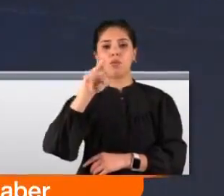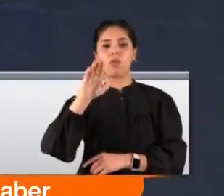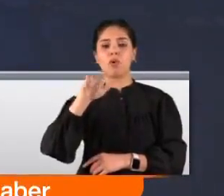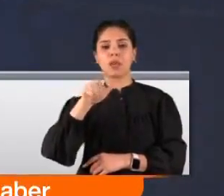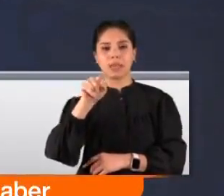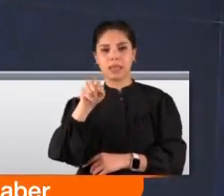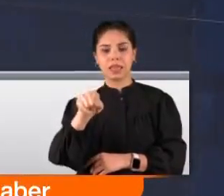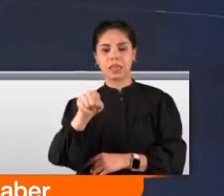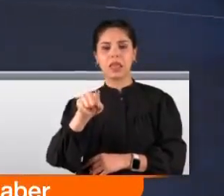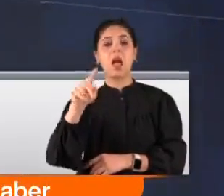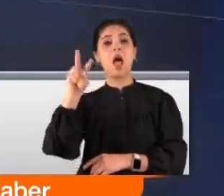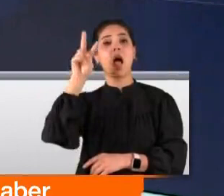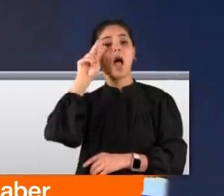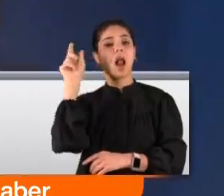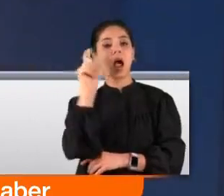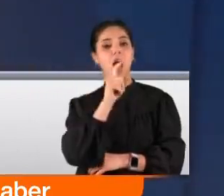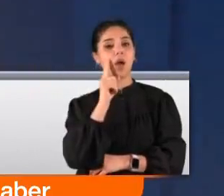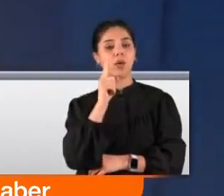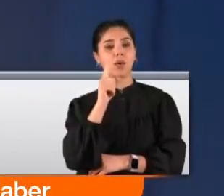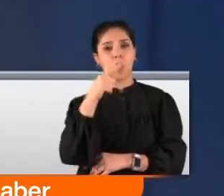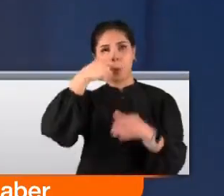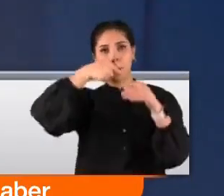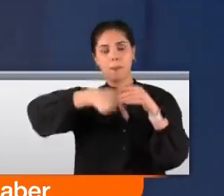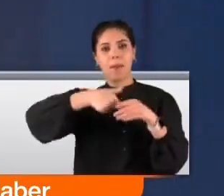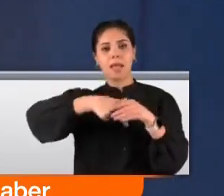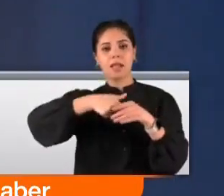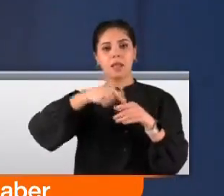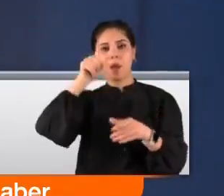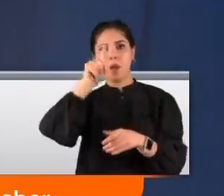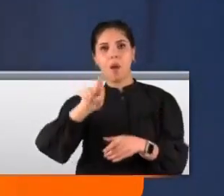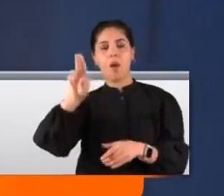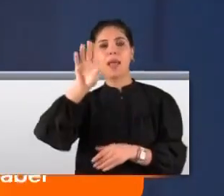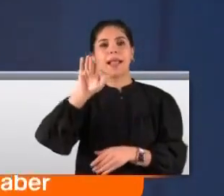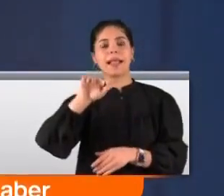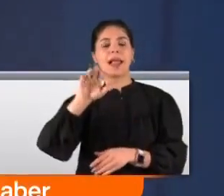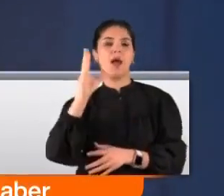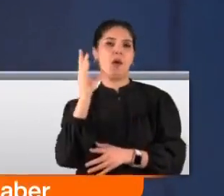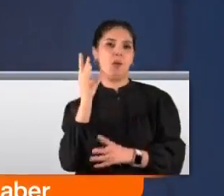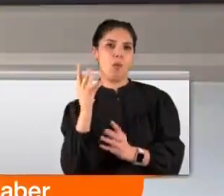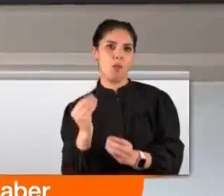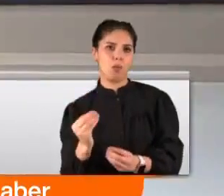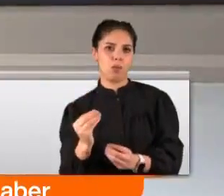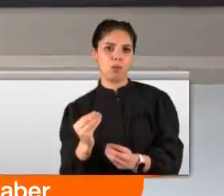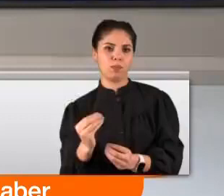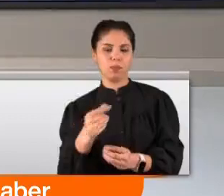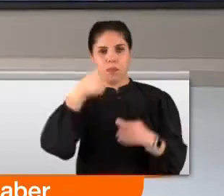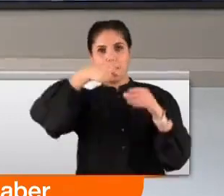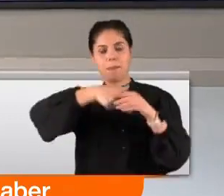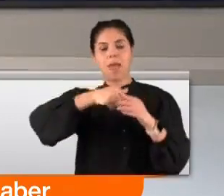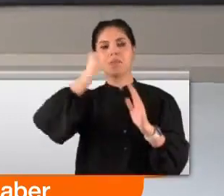devam etti. Ve Aralık ayına geldiğimizde benzinin litresi 17 lira 43 kuruş oldu. Benzin